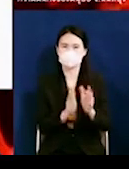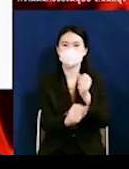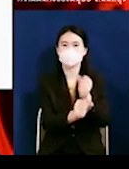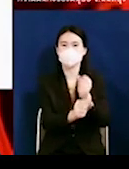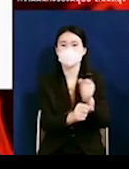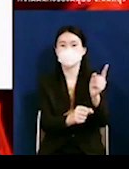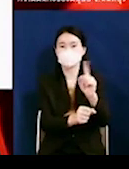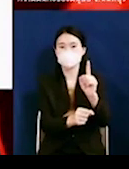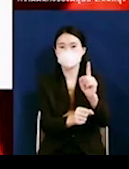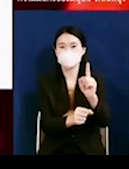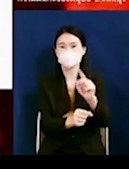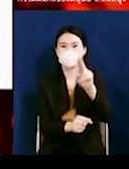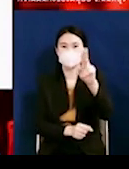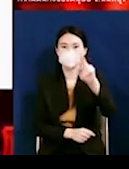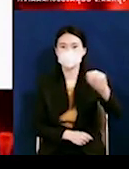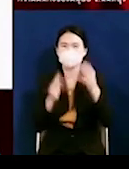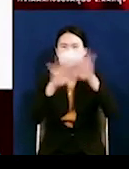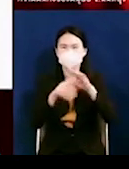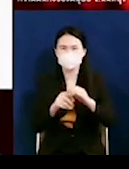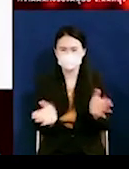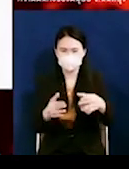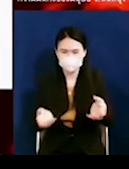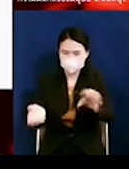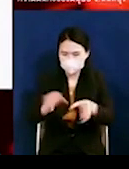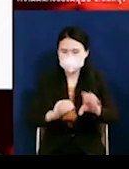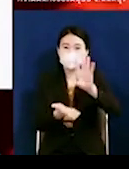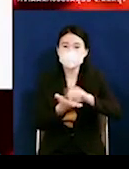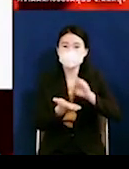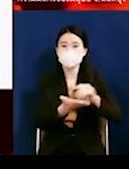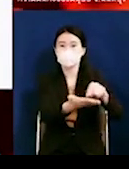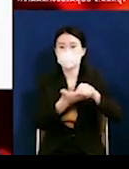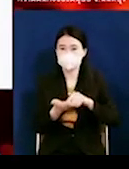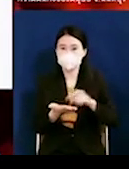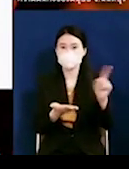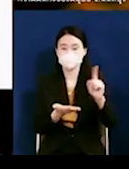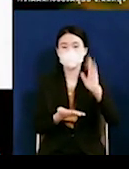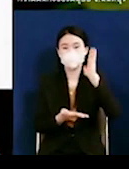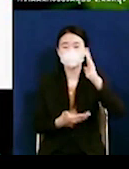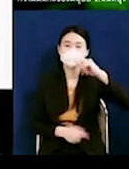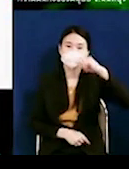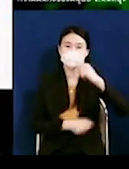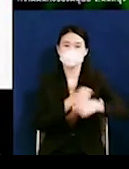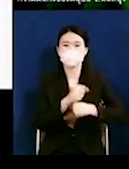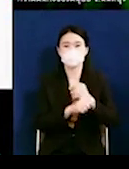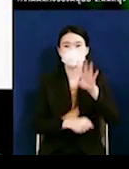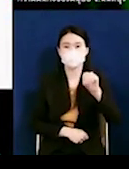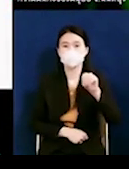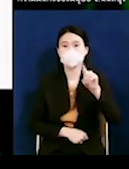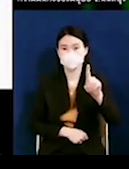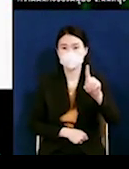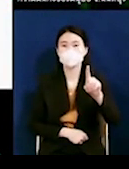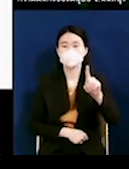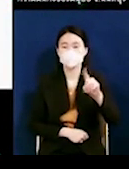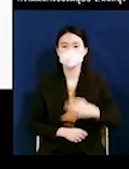ของUN นะครับข้อมูลที่ประกอบการส่งตรวจเนี่ยก็คือเป็นผู้ชายไทยอายุ41ปีนะ